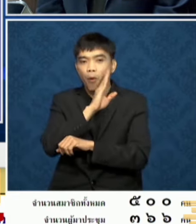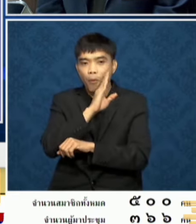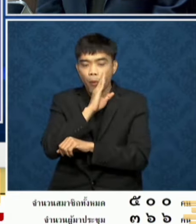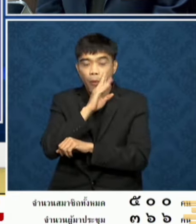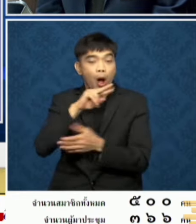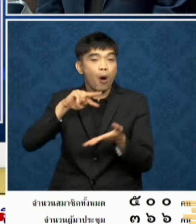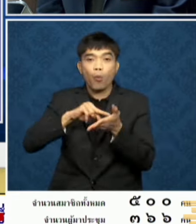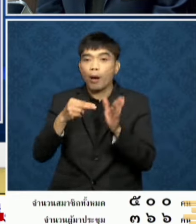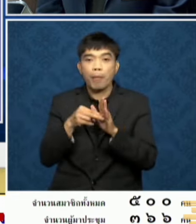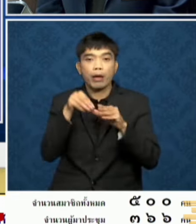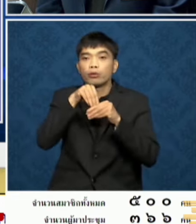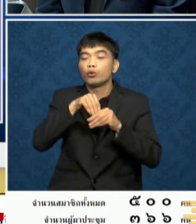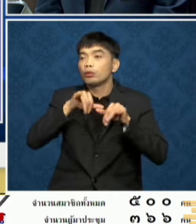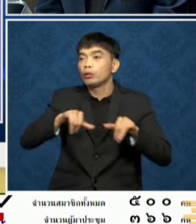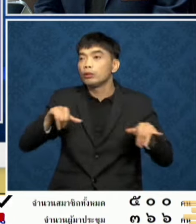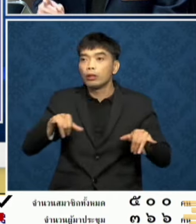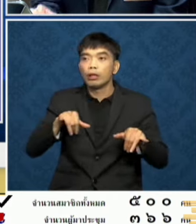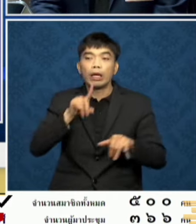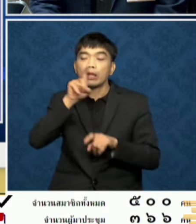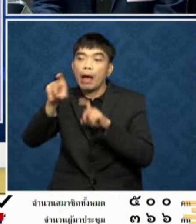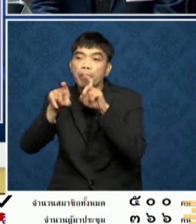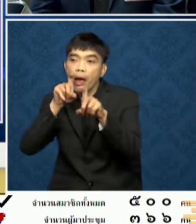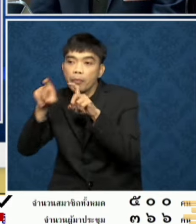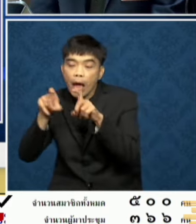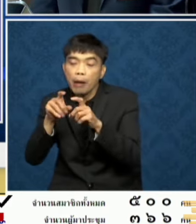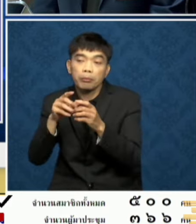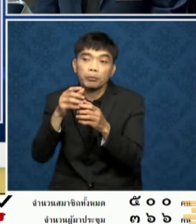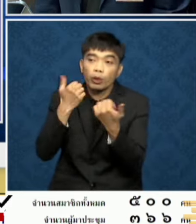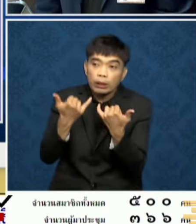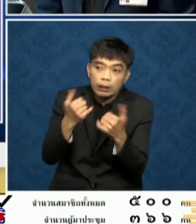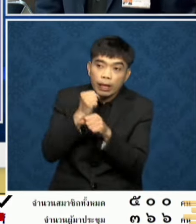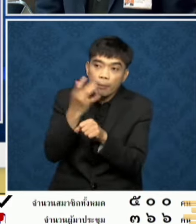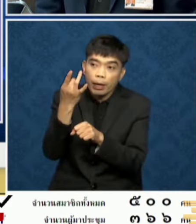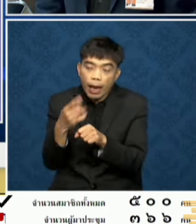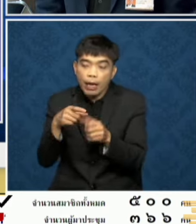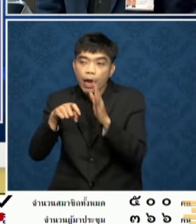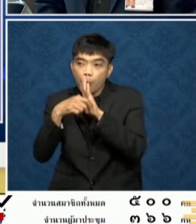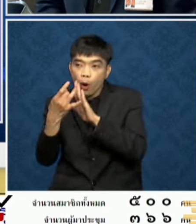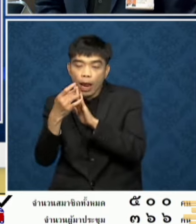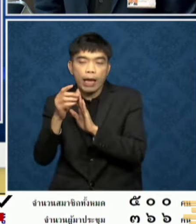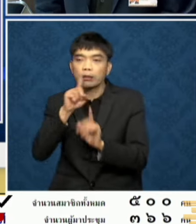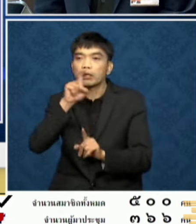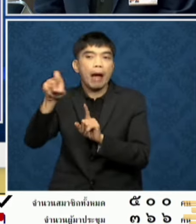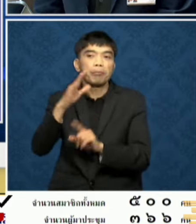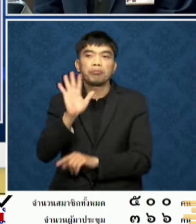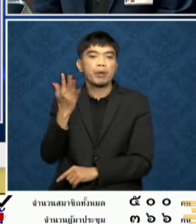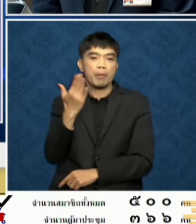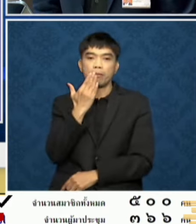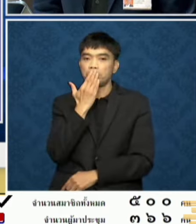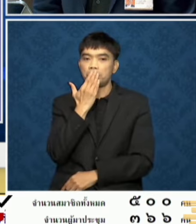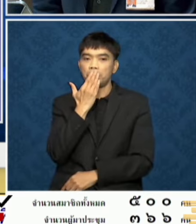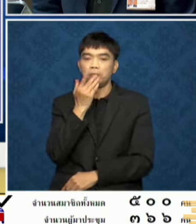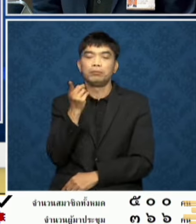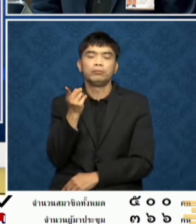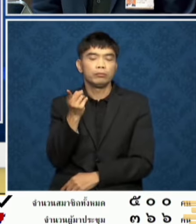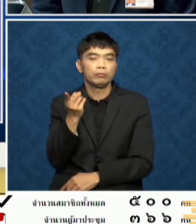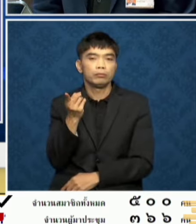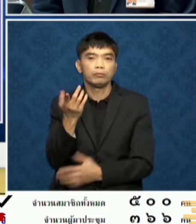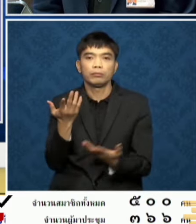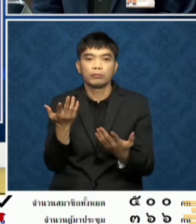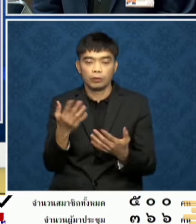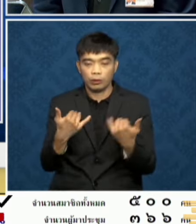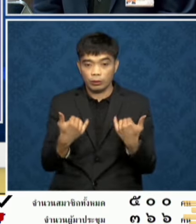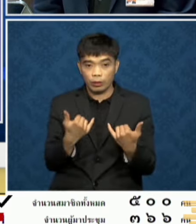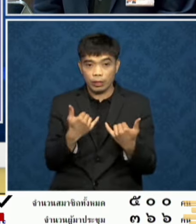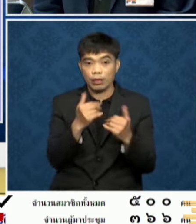งถามไม่ทำอะไรทั้งนั้นครับอีกสักตัวอย่างครับสไลด์ถัดไปได้เลยครับครม.มีม